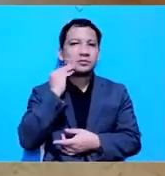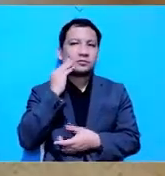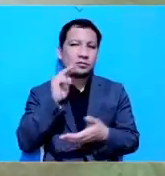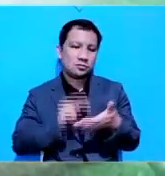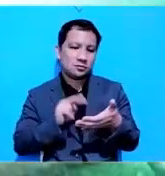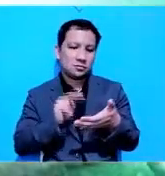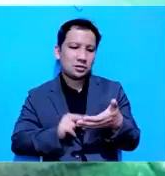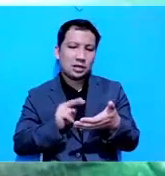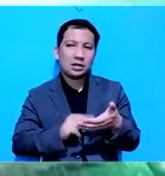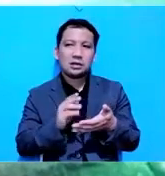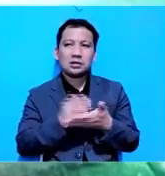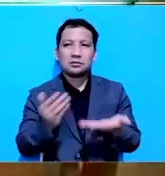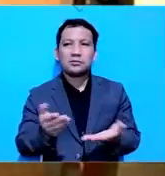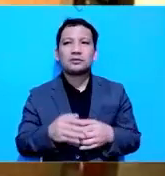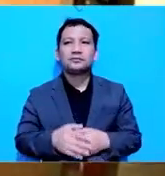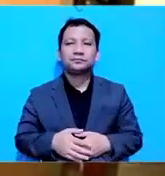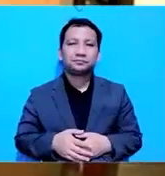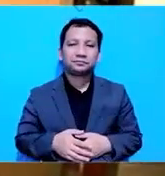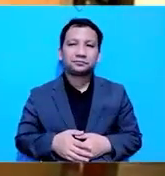makukuha sa pagbabasa.